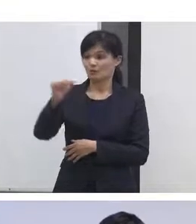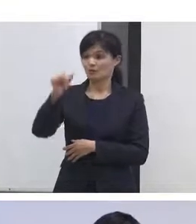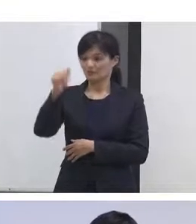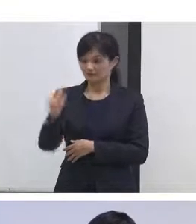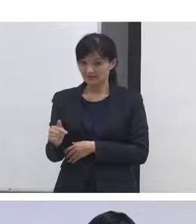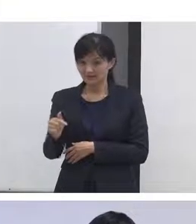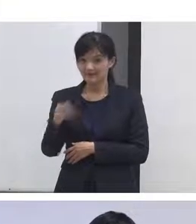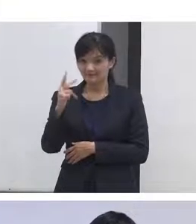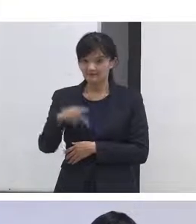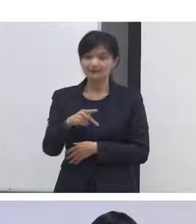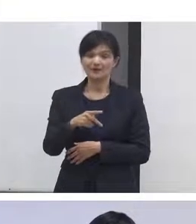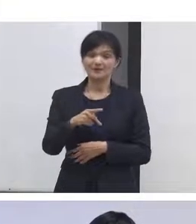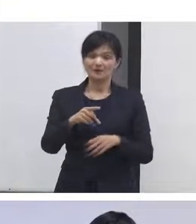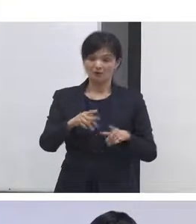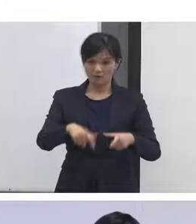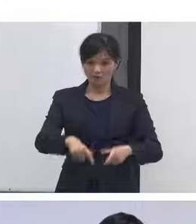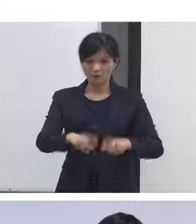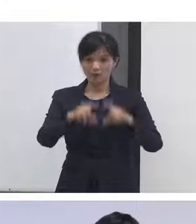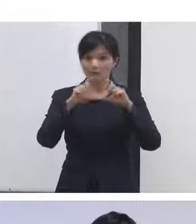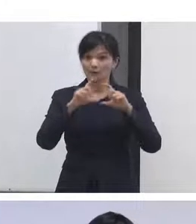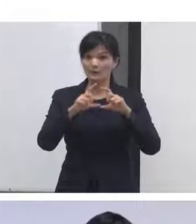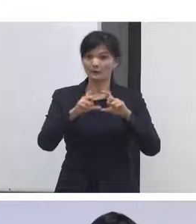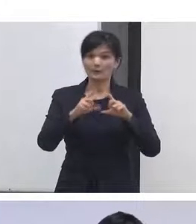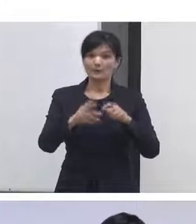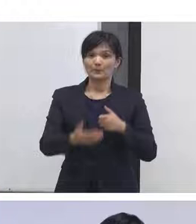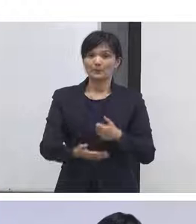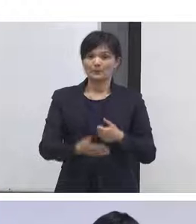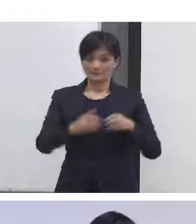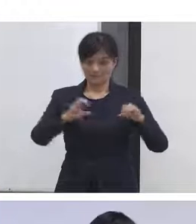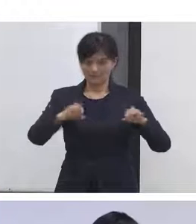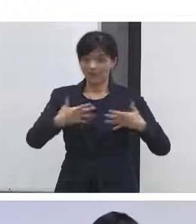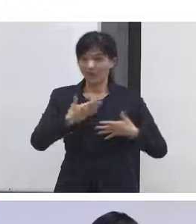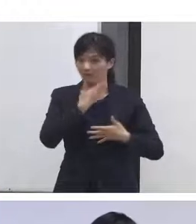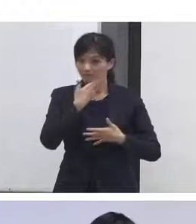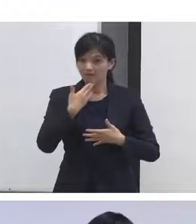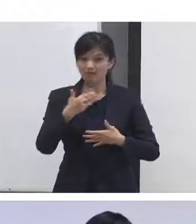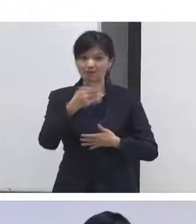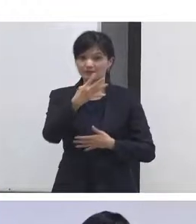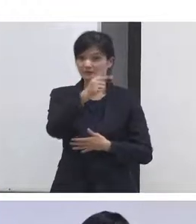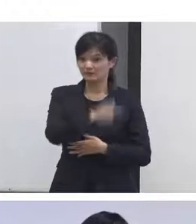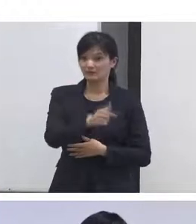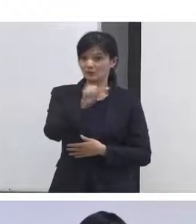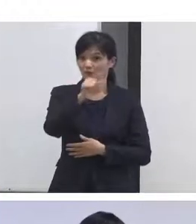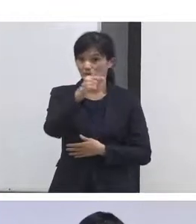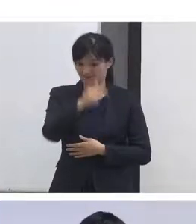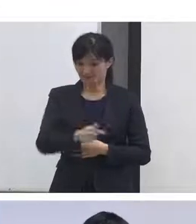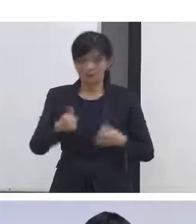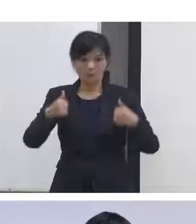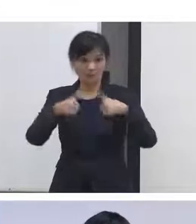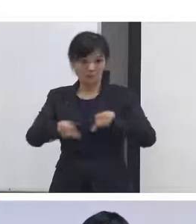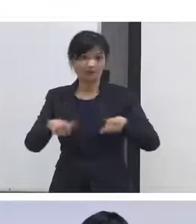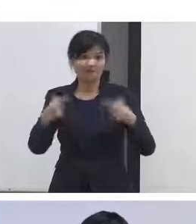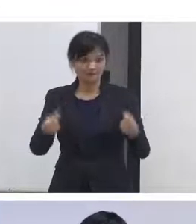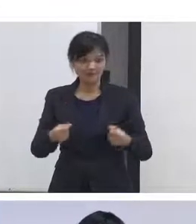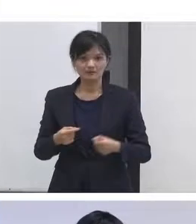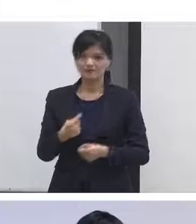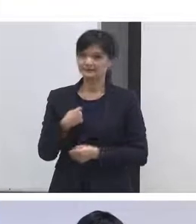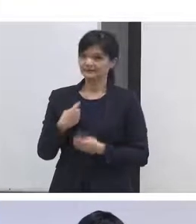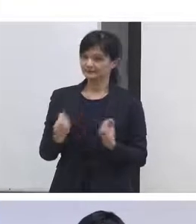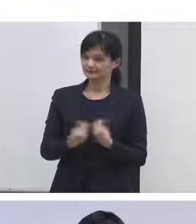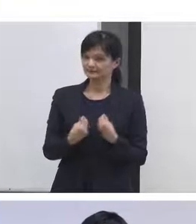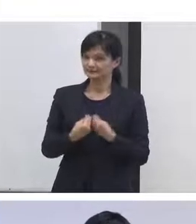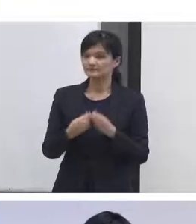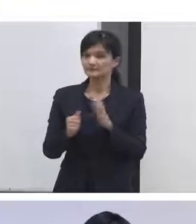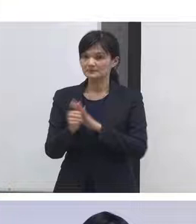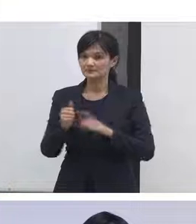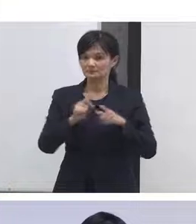4-5亿的投资，所以他就希望你去申请这钱的时候，你必须自己写出报告你花了多少钱。可是这就造成说，大公司他可能就是做一件，他本